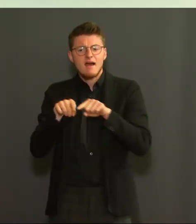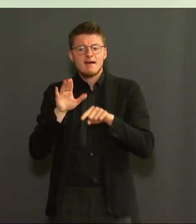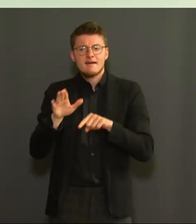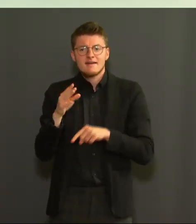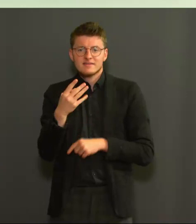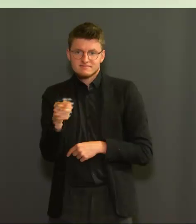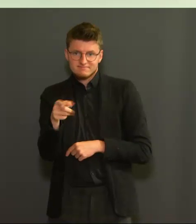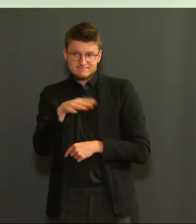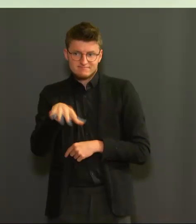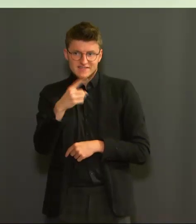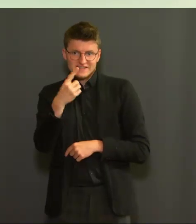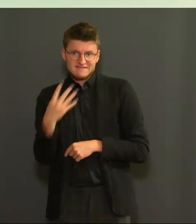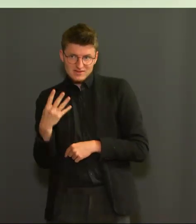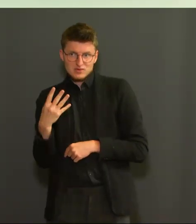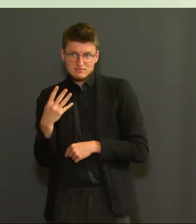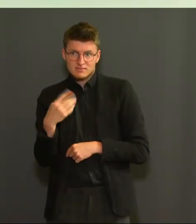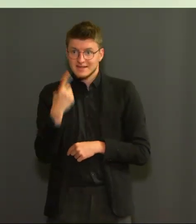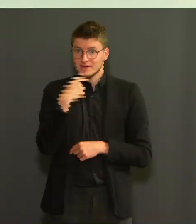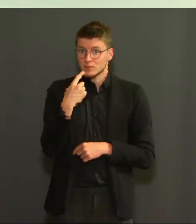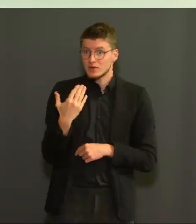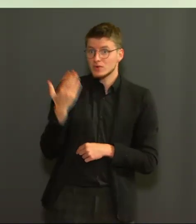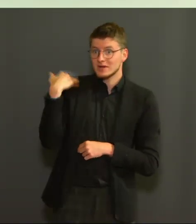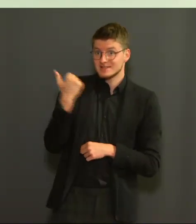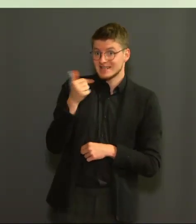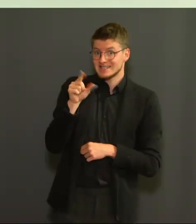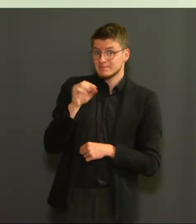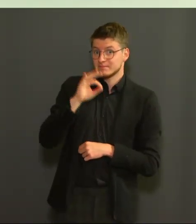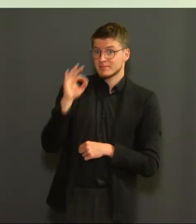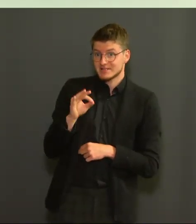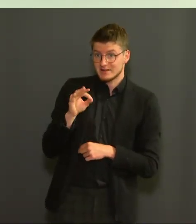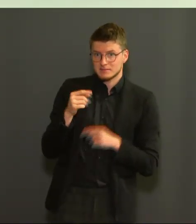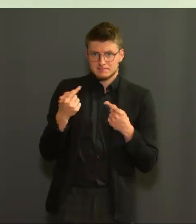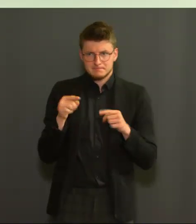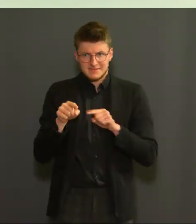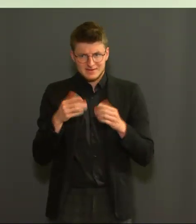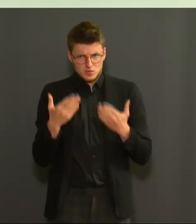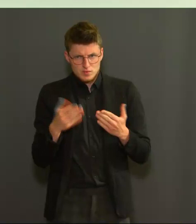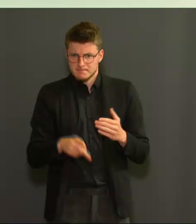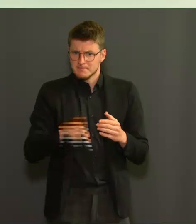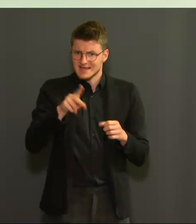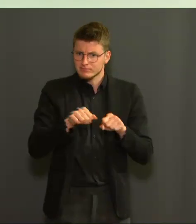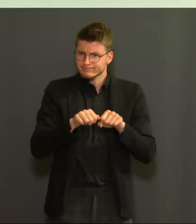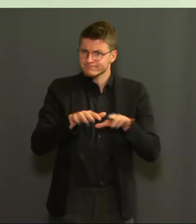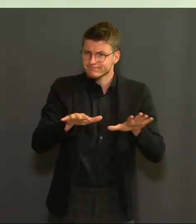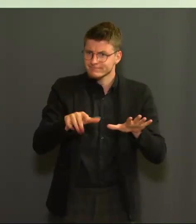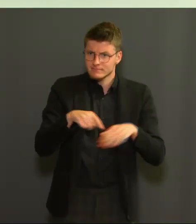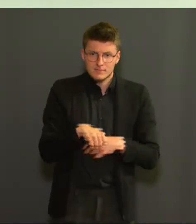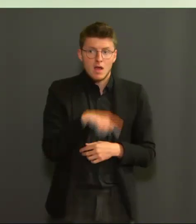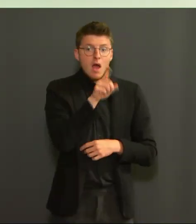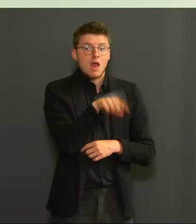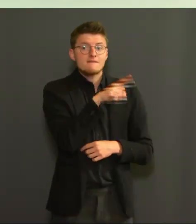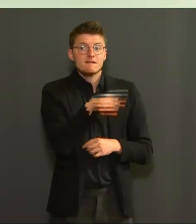De delta-variant neemt dus, zoals verwacht, verder toe in het nadeel van de alpha-variant.